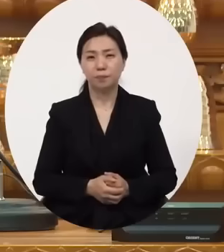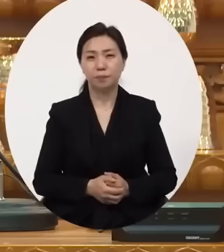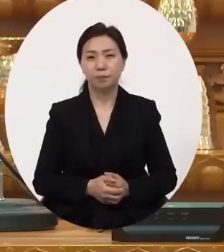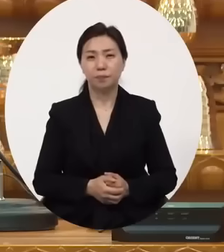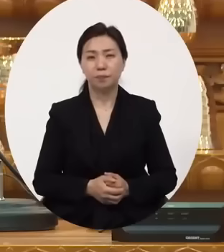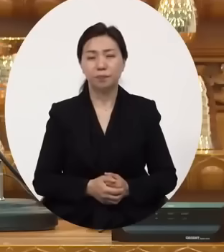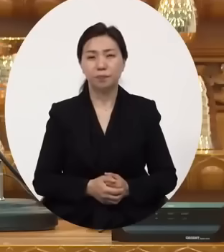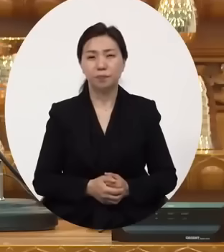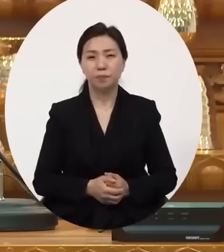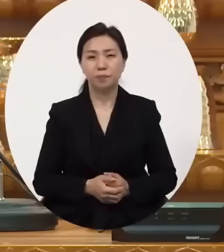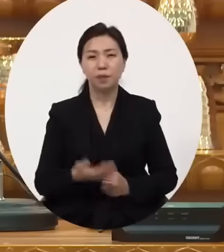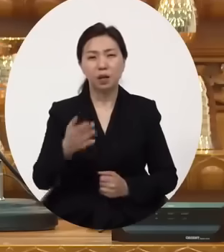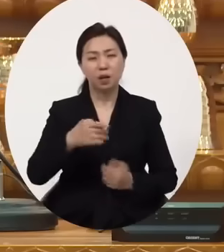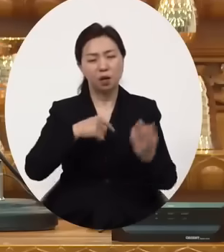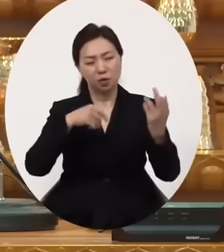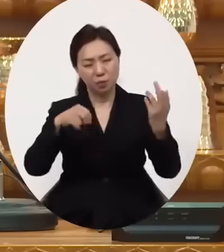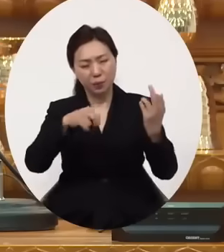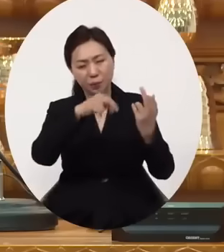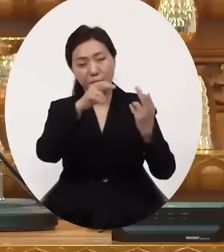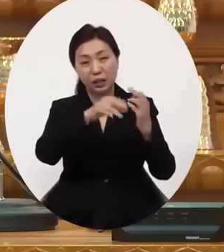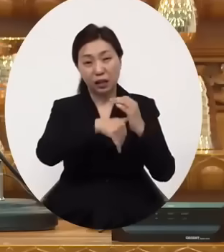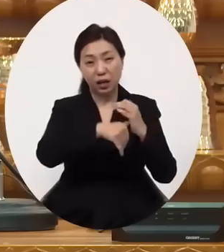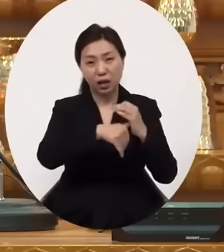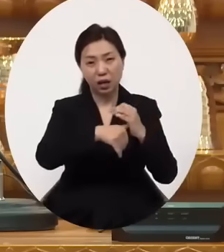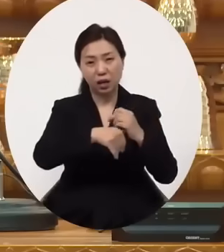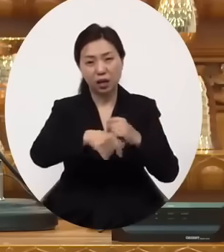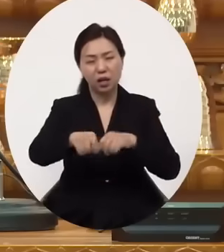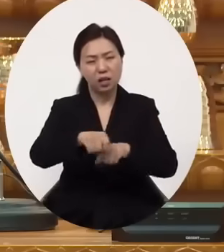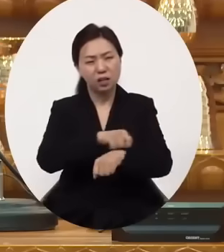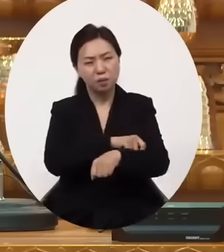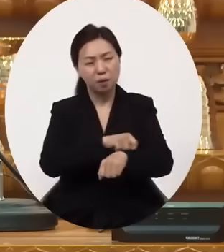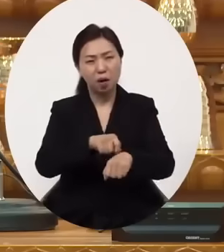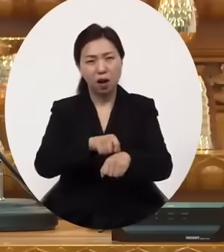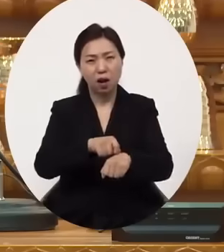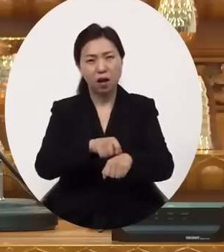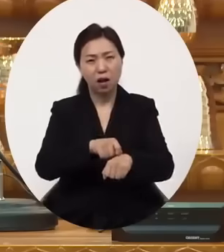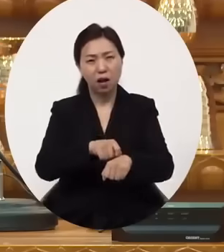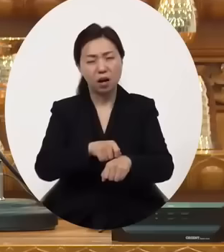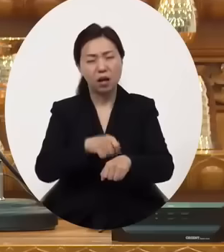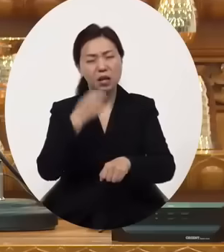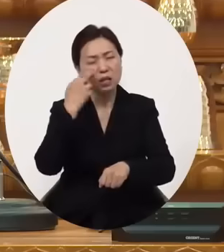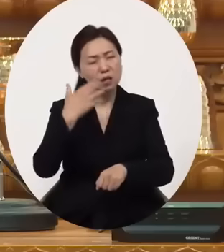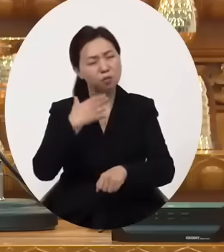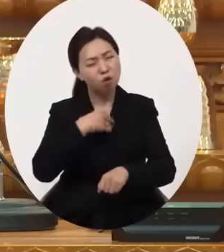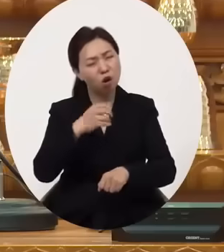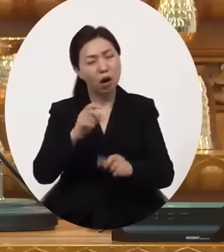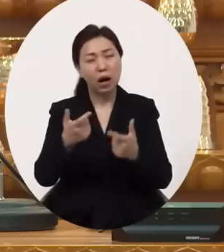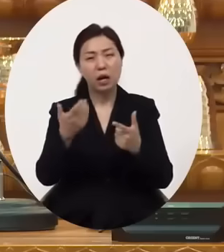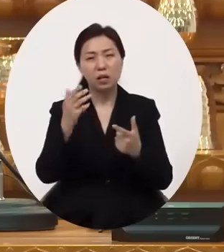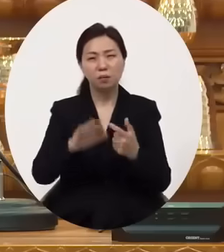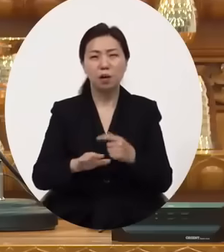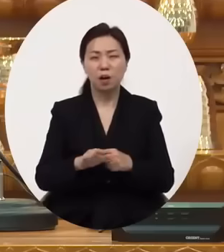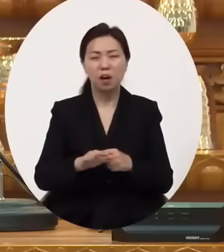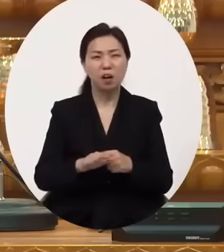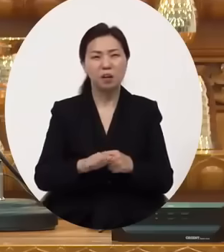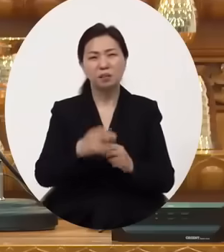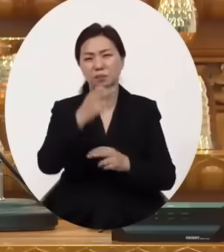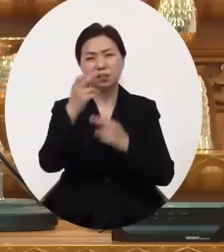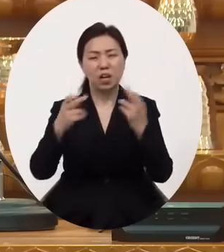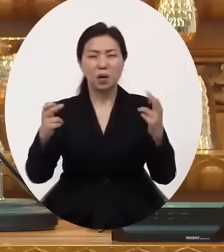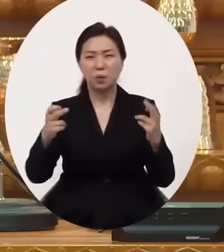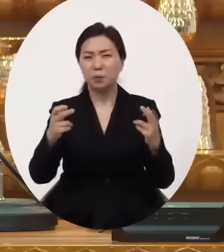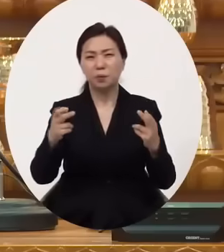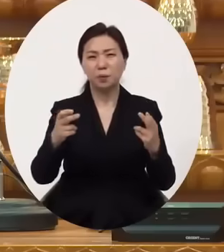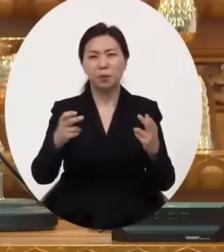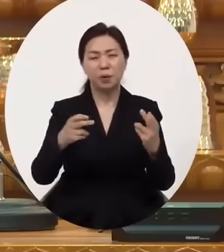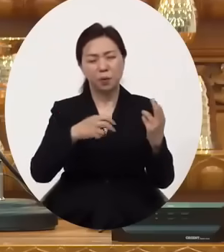그런데 매일 절을 하면 이 정도는 특별한 운동 안 해도 올라가는 데 지장이 없습니다. 산에